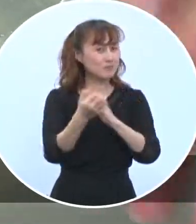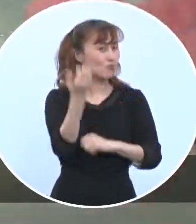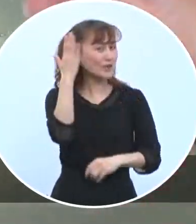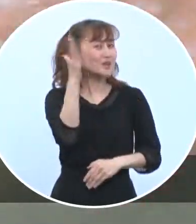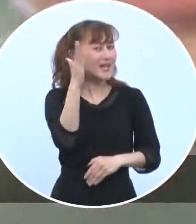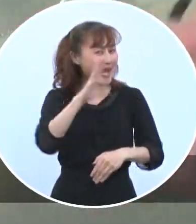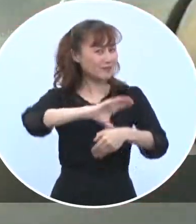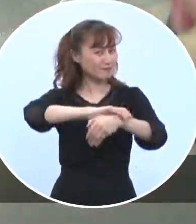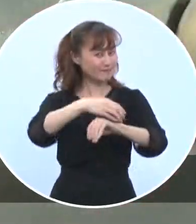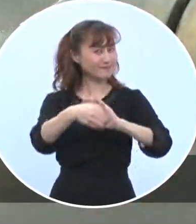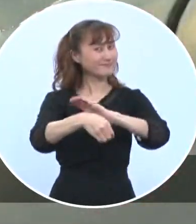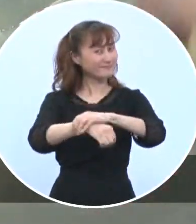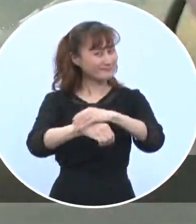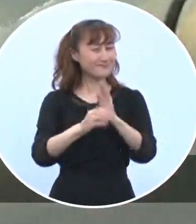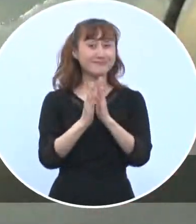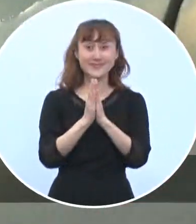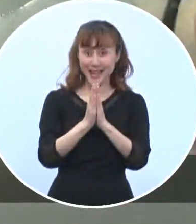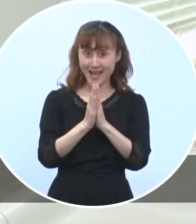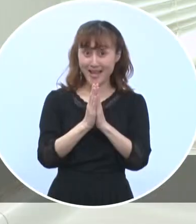ましょう。